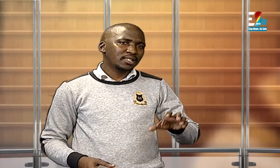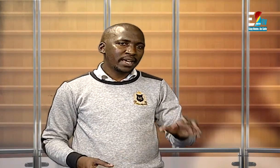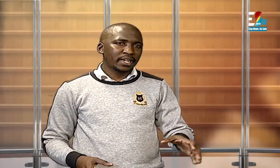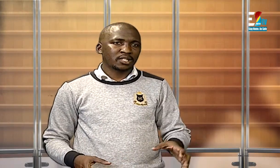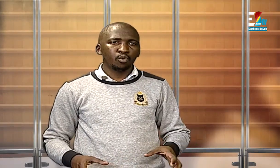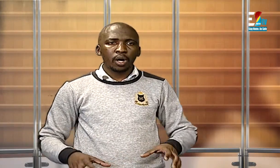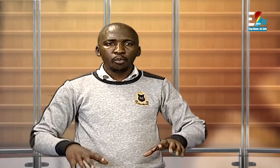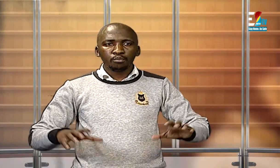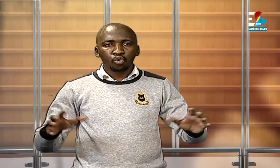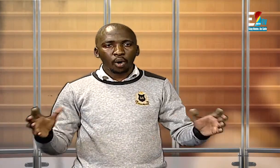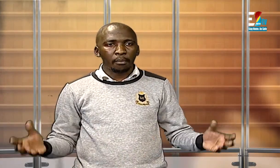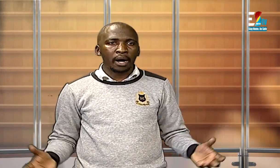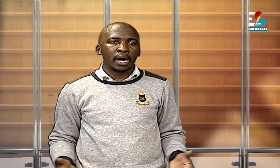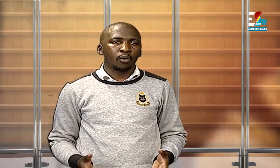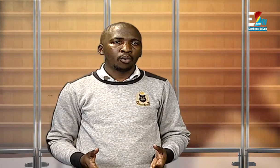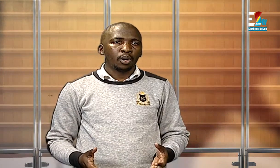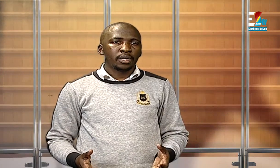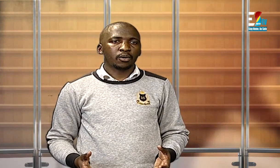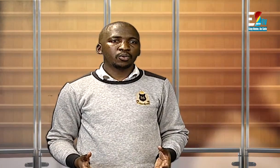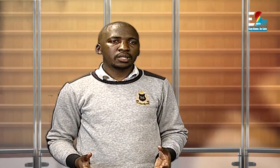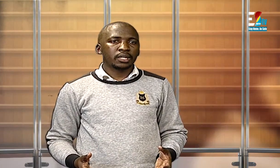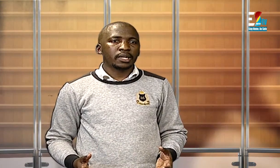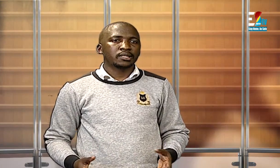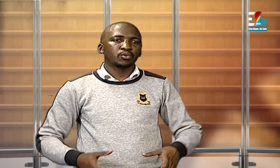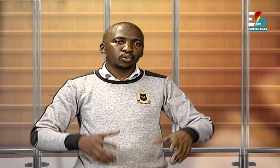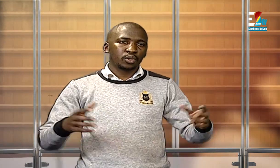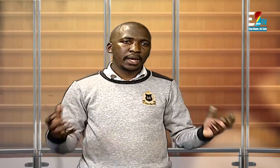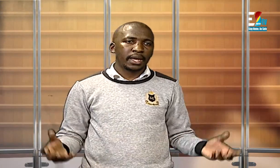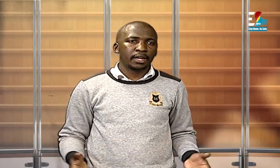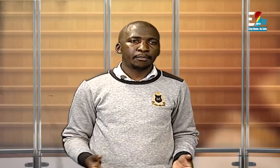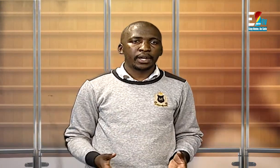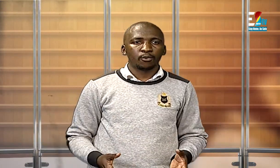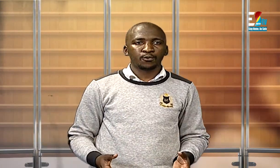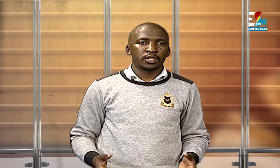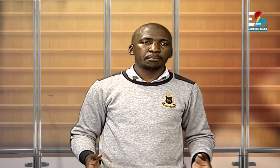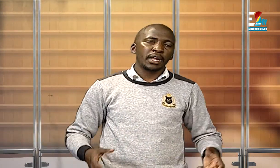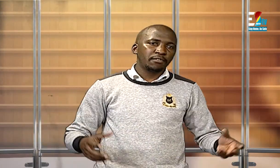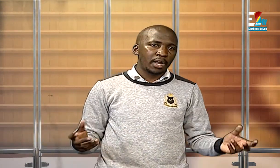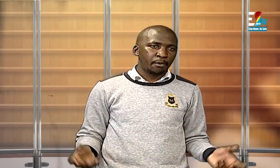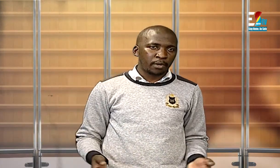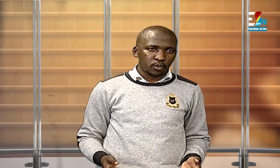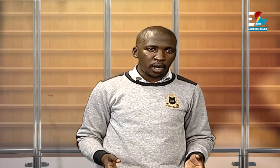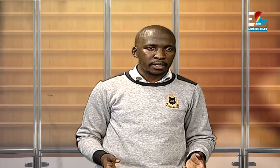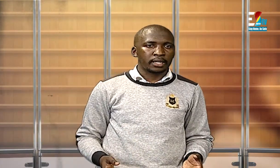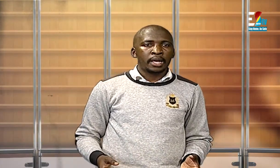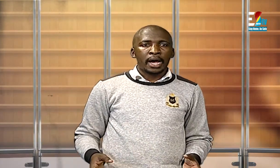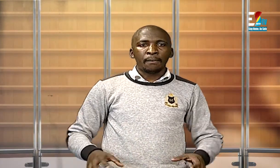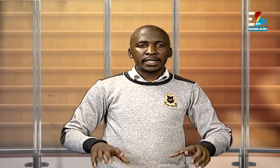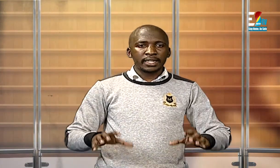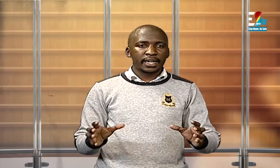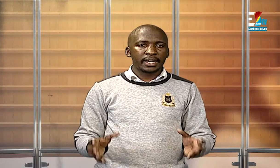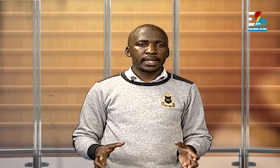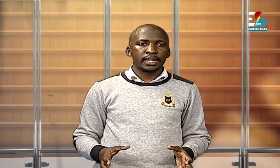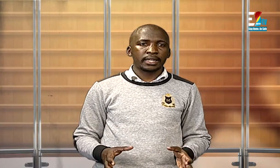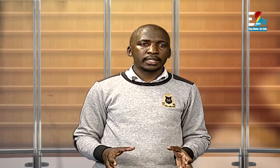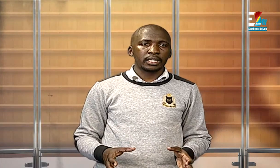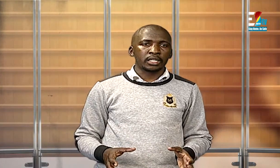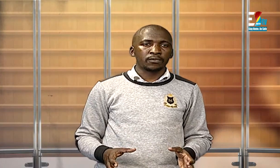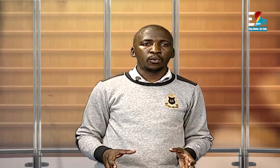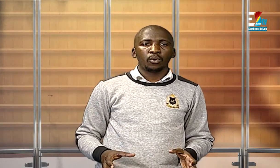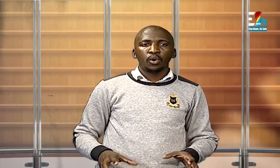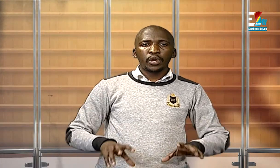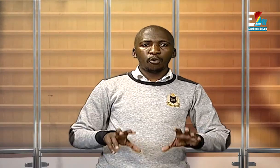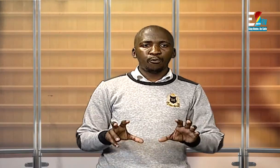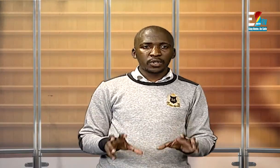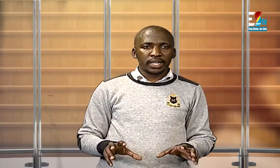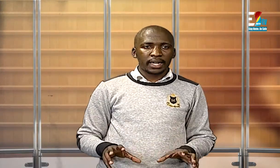sibuke tinsayeya sibuke bumcoka bakho nekuthi ke sicucutele phela ukuthi bantwana beMaswati abatingenele